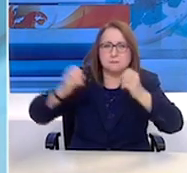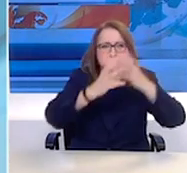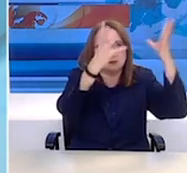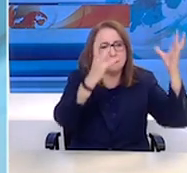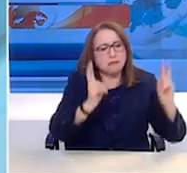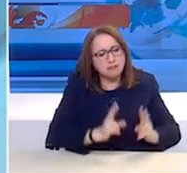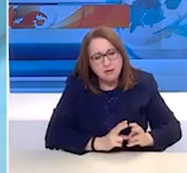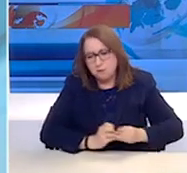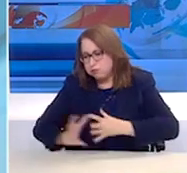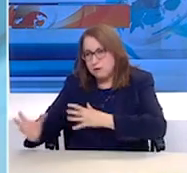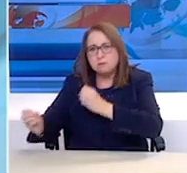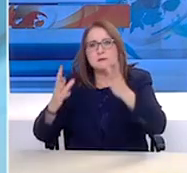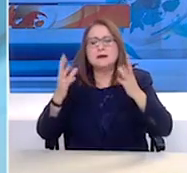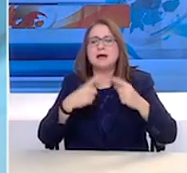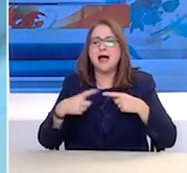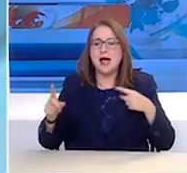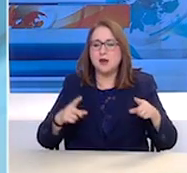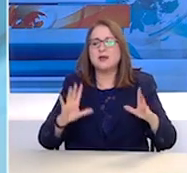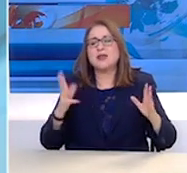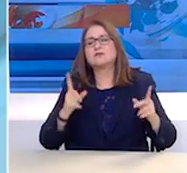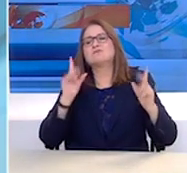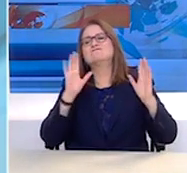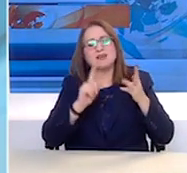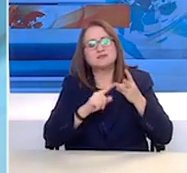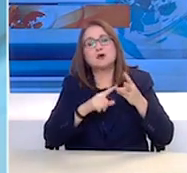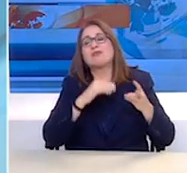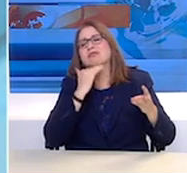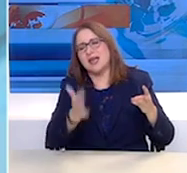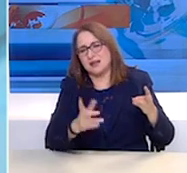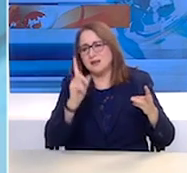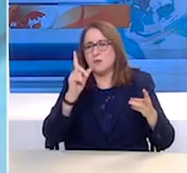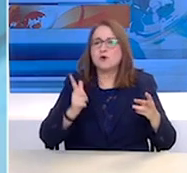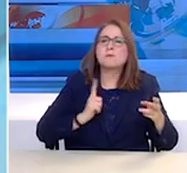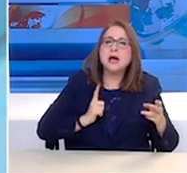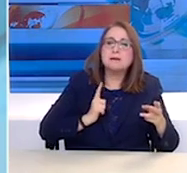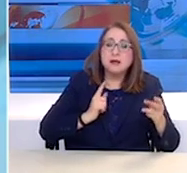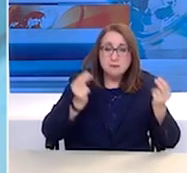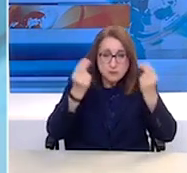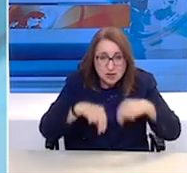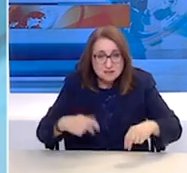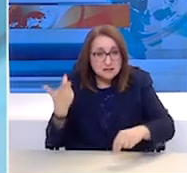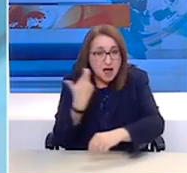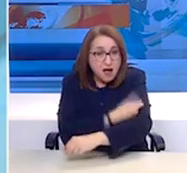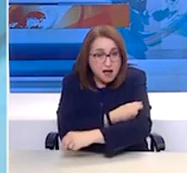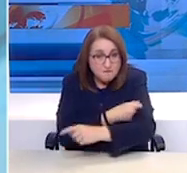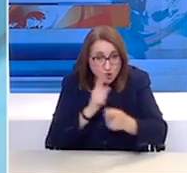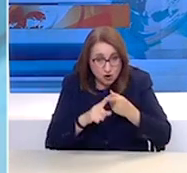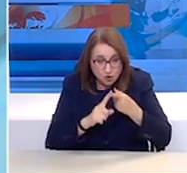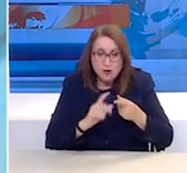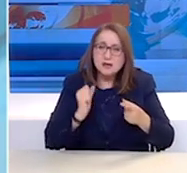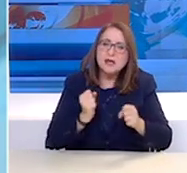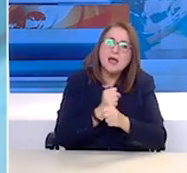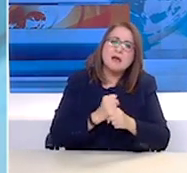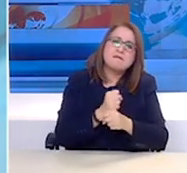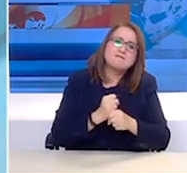ή το αποτελεσματικό εμβόλιο όταν θα έρθει. Σίγουρα μέχρι τότε οι αποτελεσματικές θεραπείες θα μας βοηθάνε να το καταπολεμήσουμε καλύτερα. Και